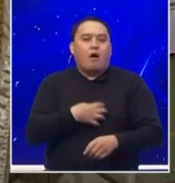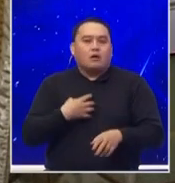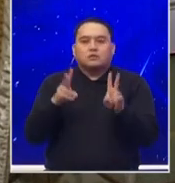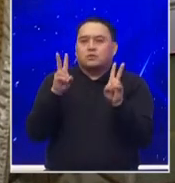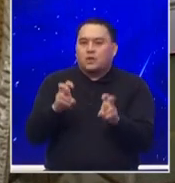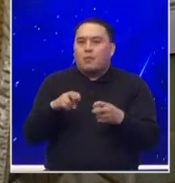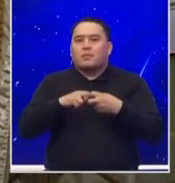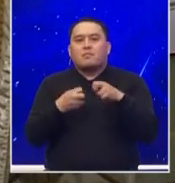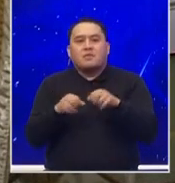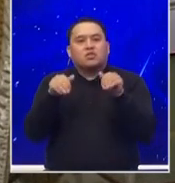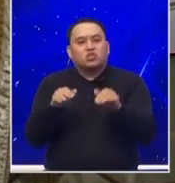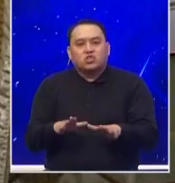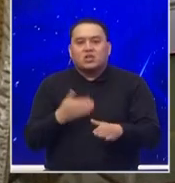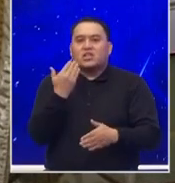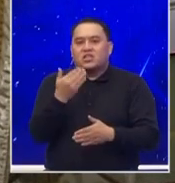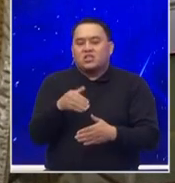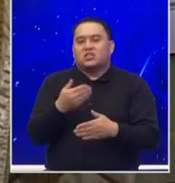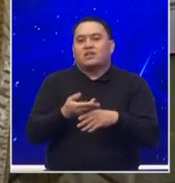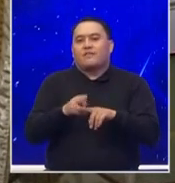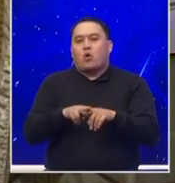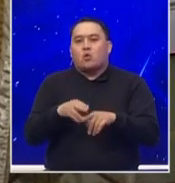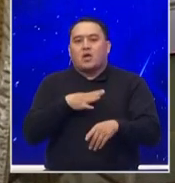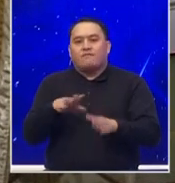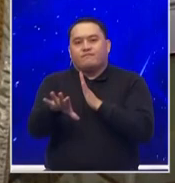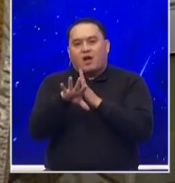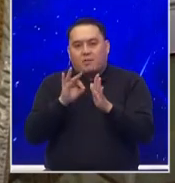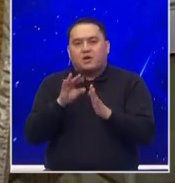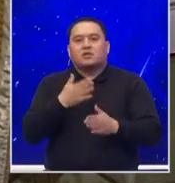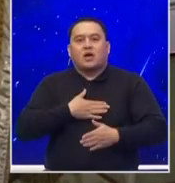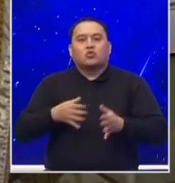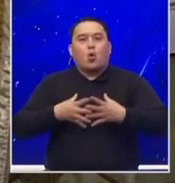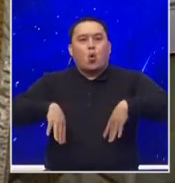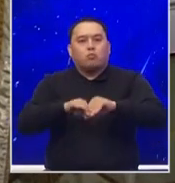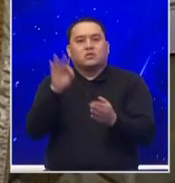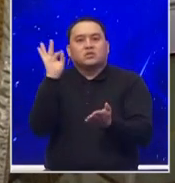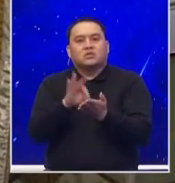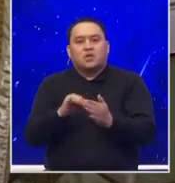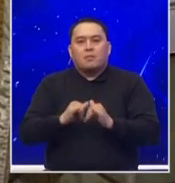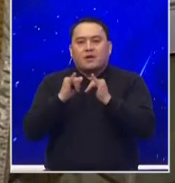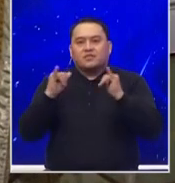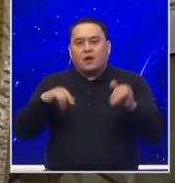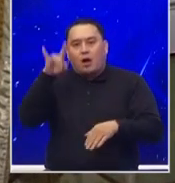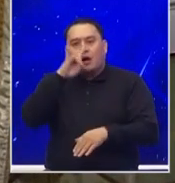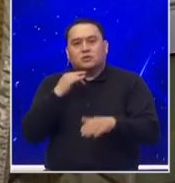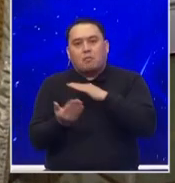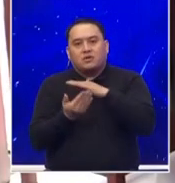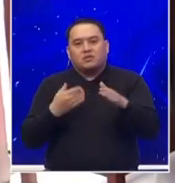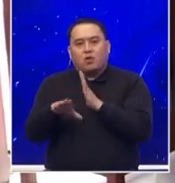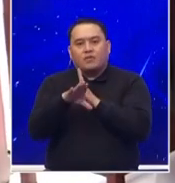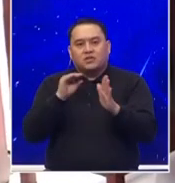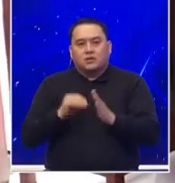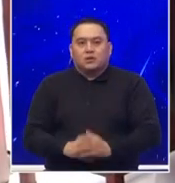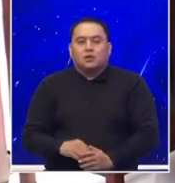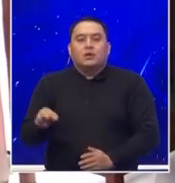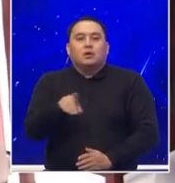темы и проблемы, предусмотрены их решения. Свой выбор я уже сделал, так как наша общая цель – это процветание страны. Призываю всех голосовать.